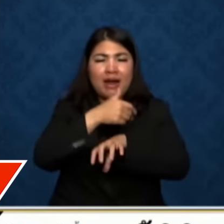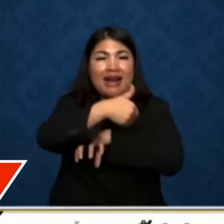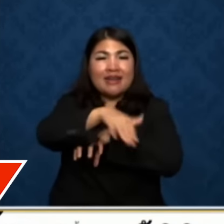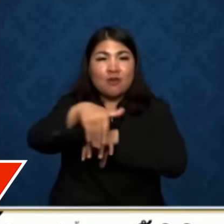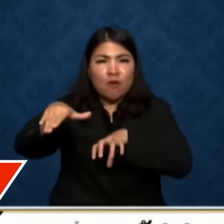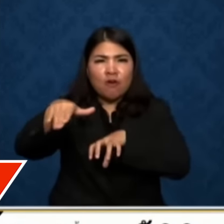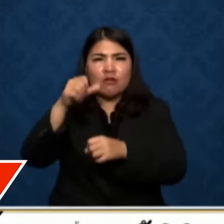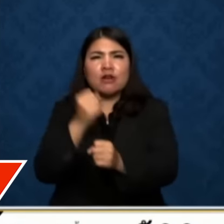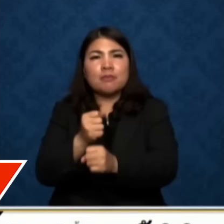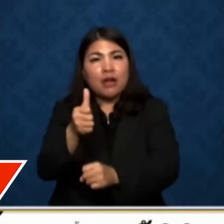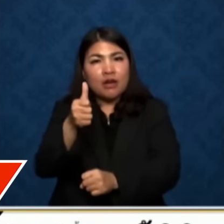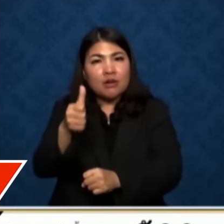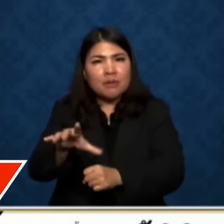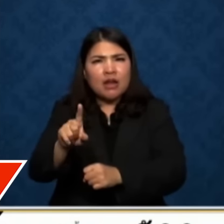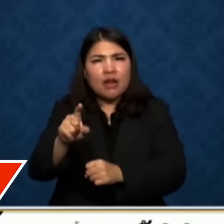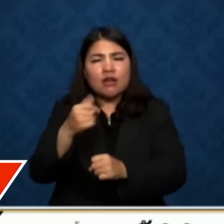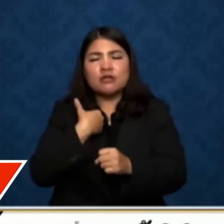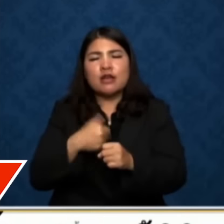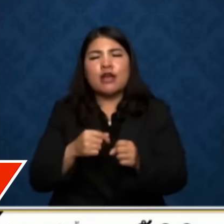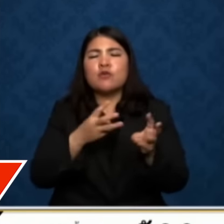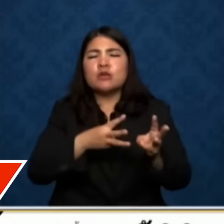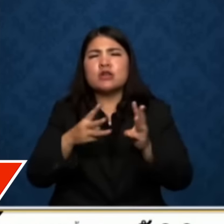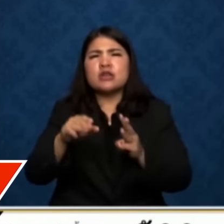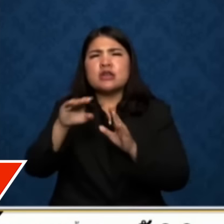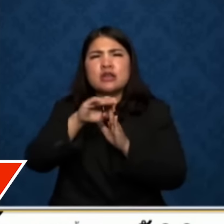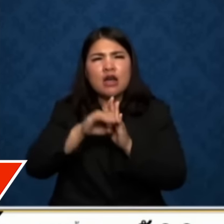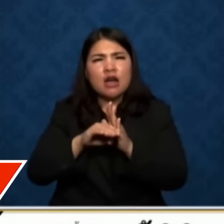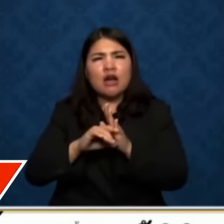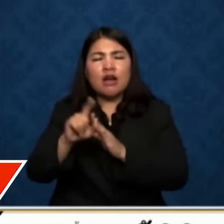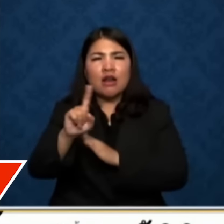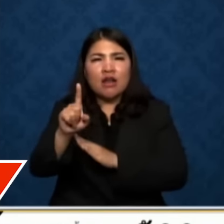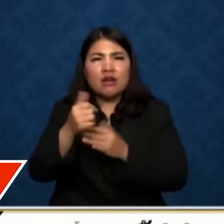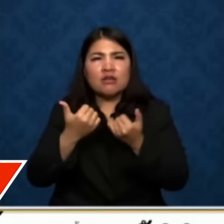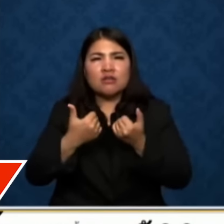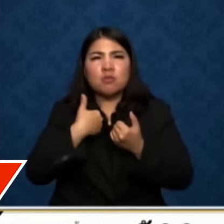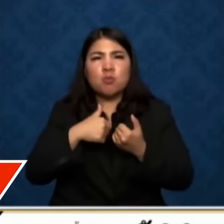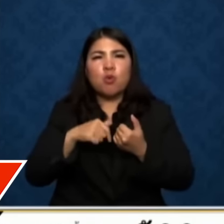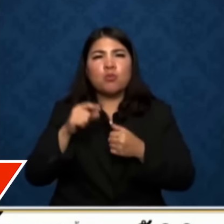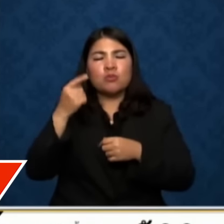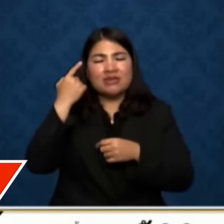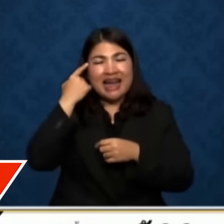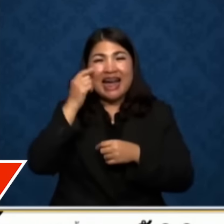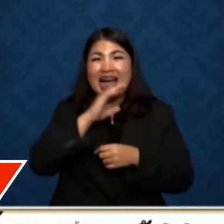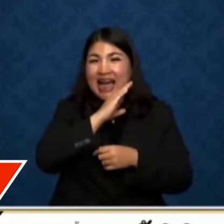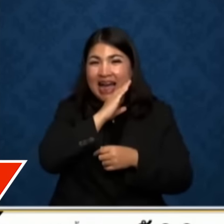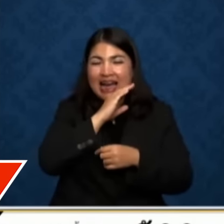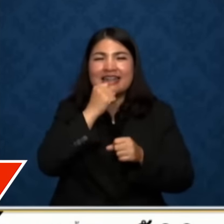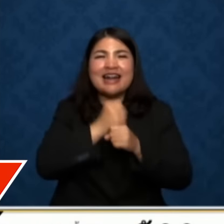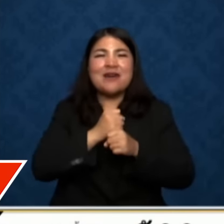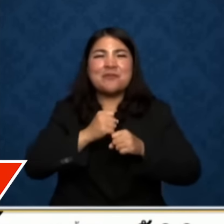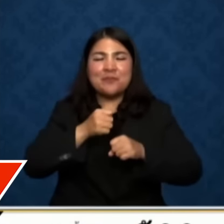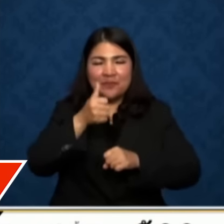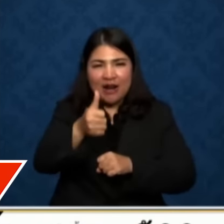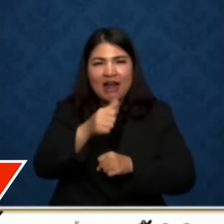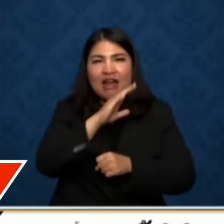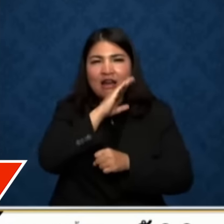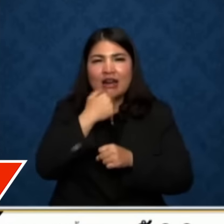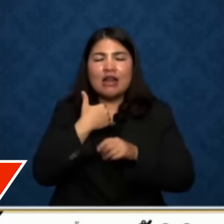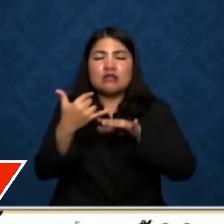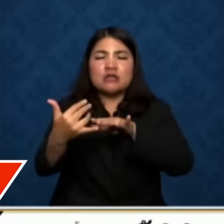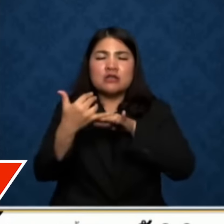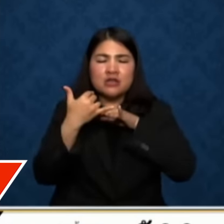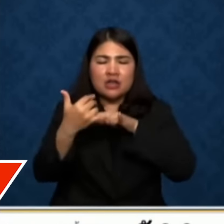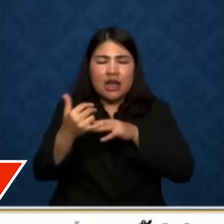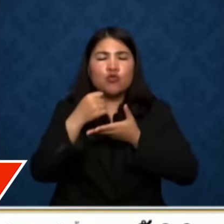นะครับแล้วใช้หลักเกณฑ์อะไรผมไม่ได้ไม่เห็นด้วยกับการทำแบบนี้นะครับถ้าสมมุติว่าทำได้จริงก็จะได้ช่วยกันสื่อสารต่อ